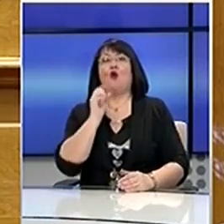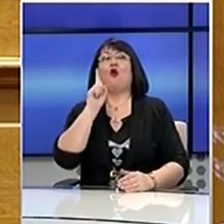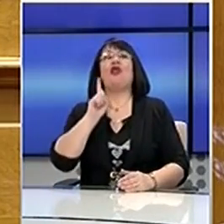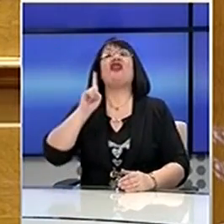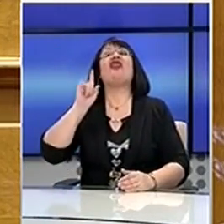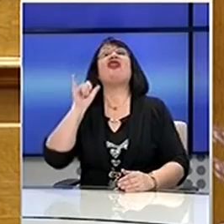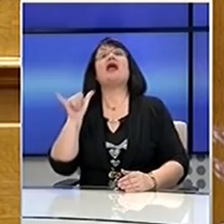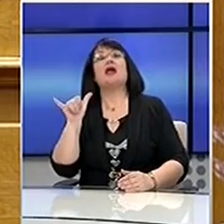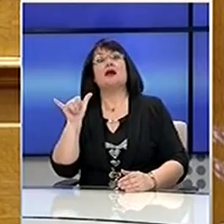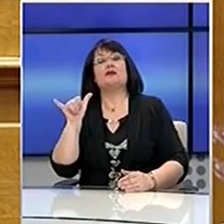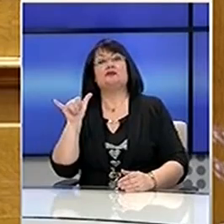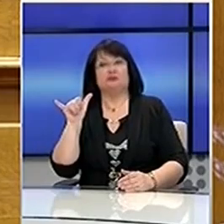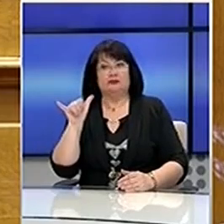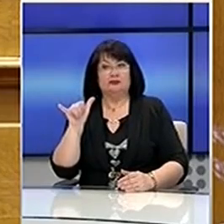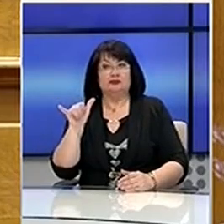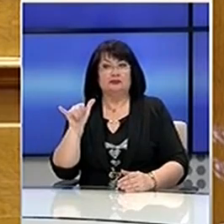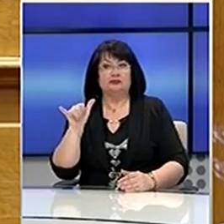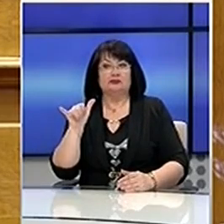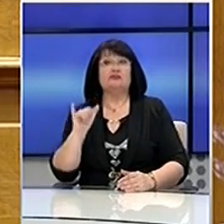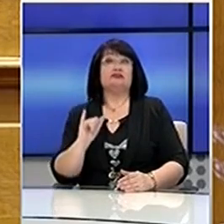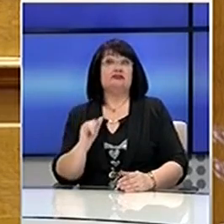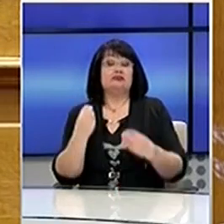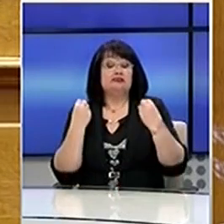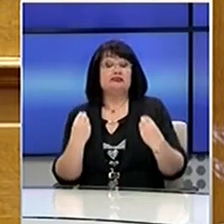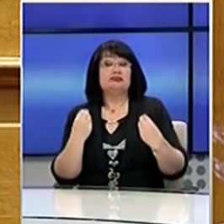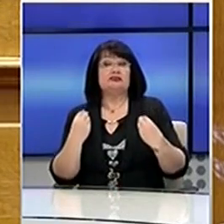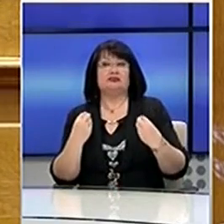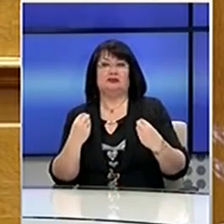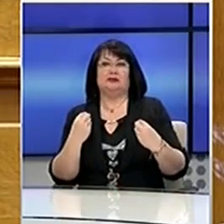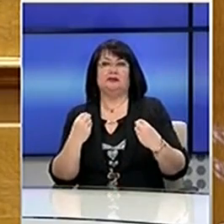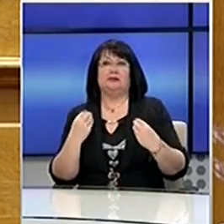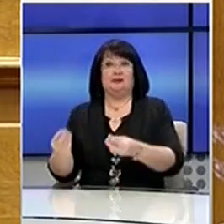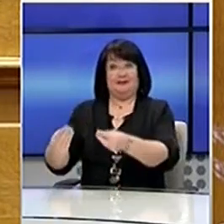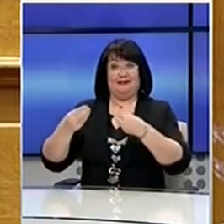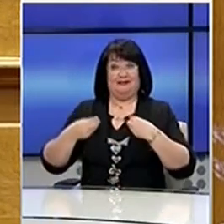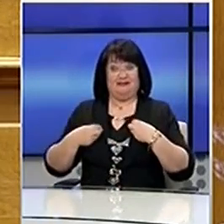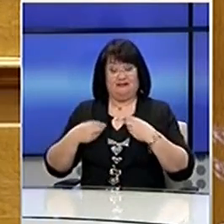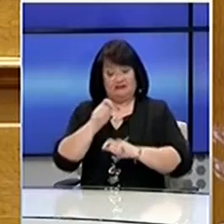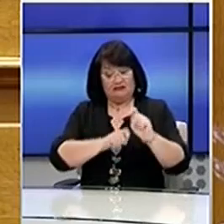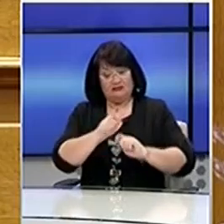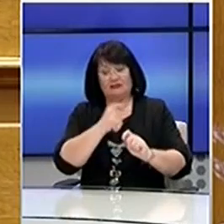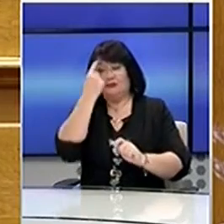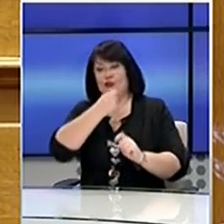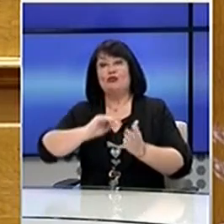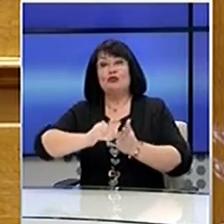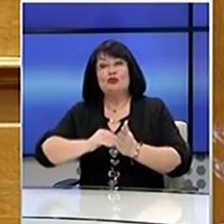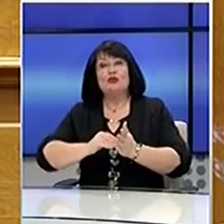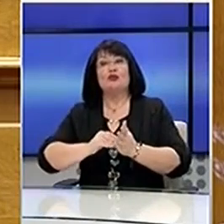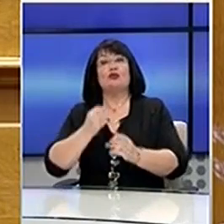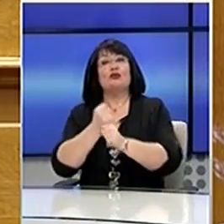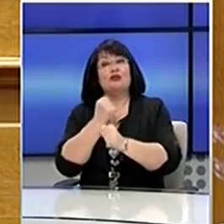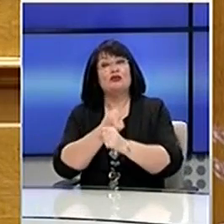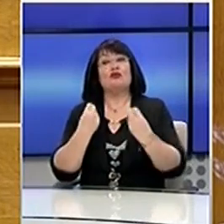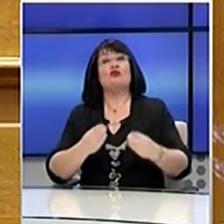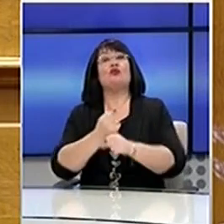έχει καμία σχέση με τον μηχανισμό τον οποίο παραλάβαμε. Και ως προς το προσωπικό του, και ως προς τον